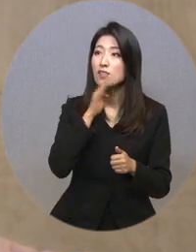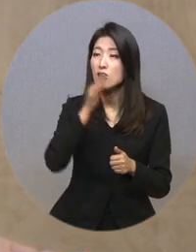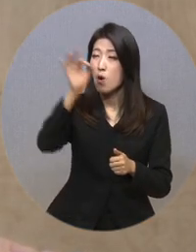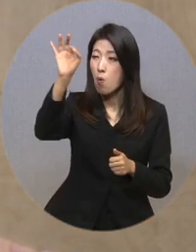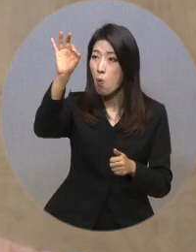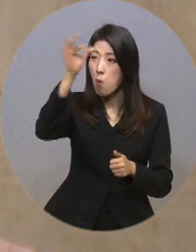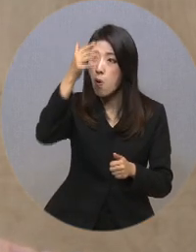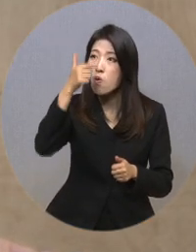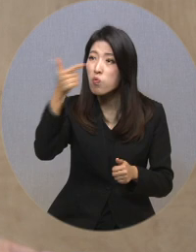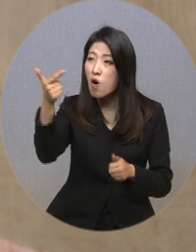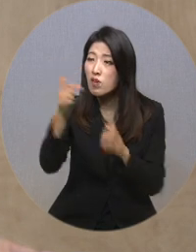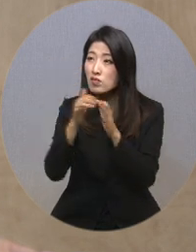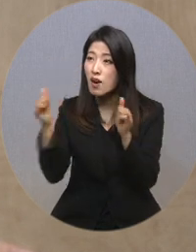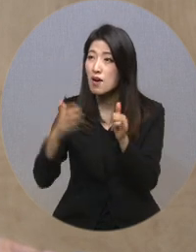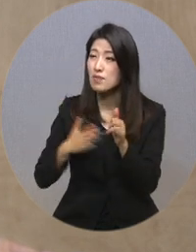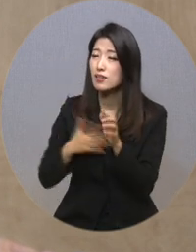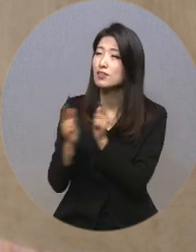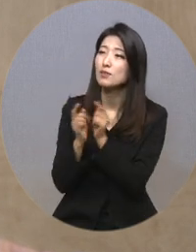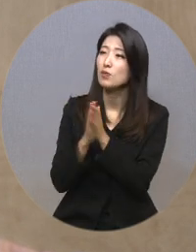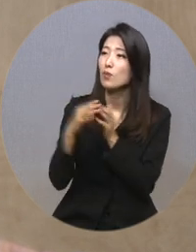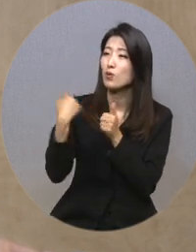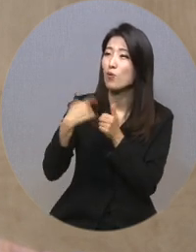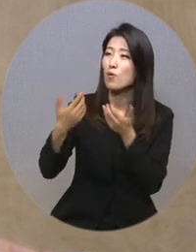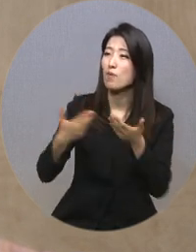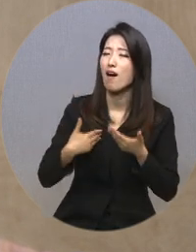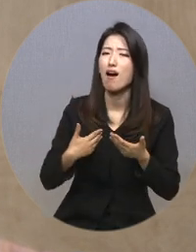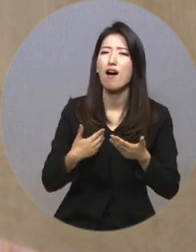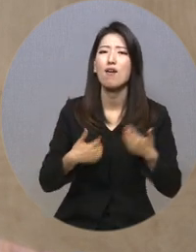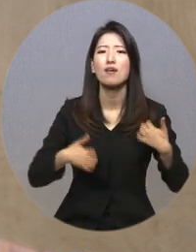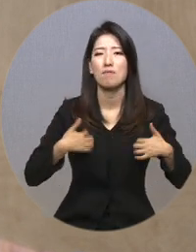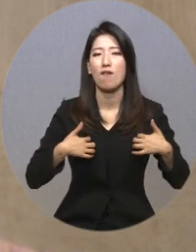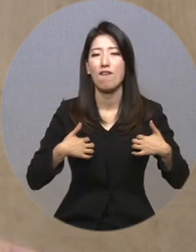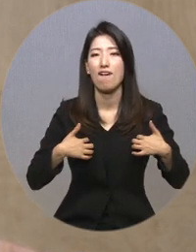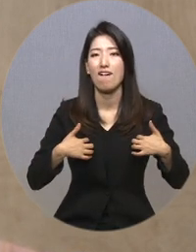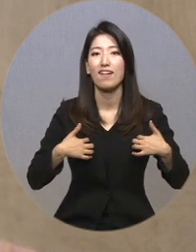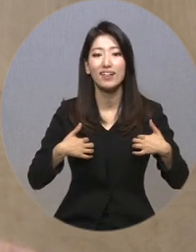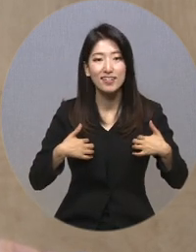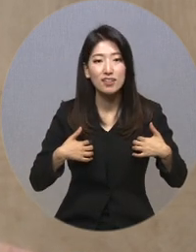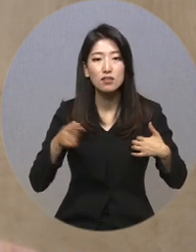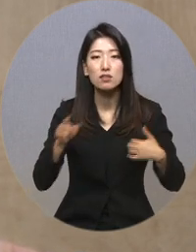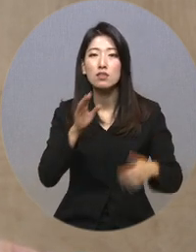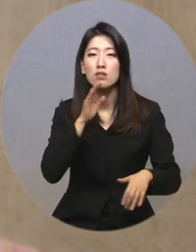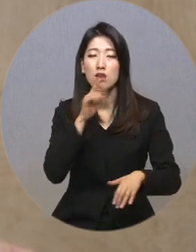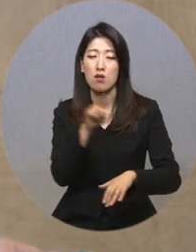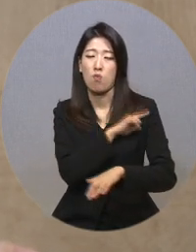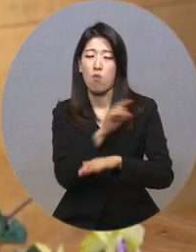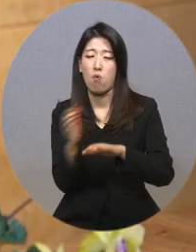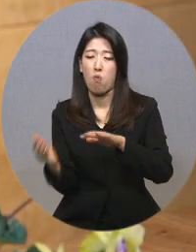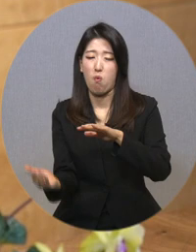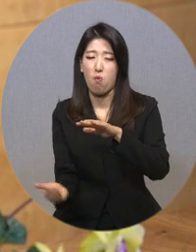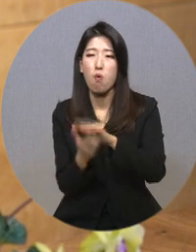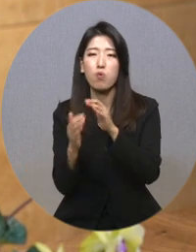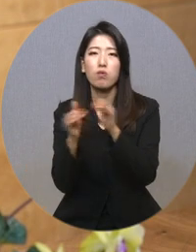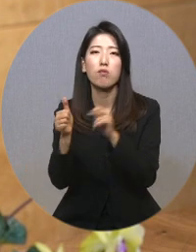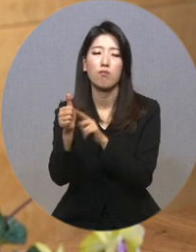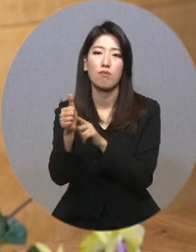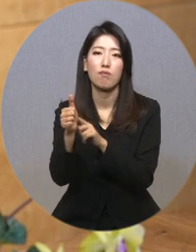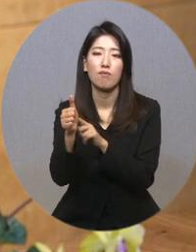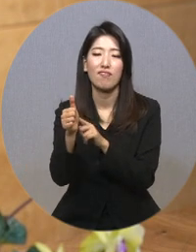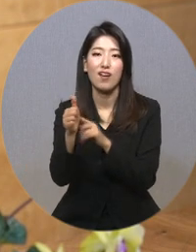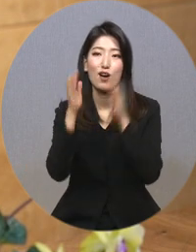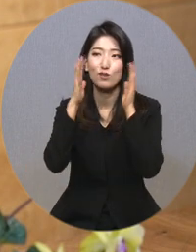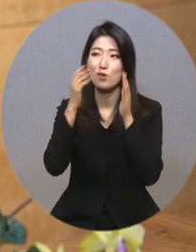있고 애들 입장에서는 또 명장과 함께 명장에는 그 분야의 최고의 권위자거든요. 우리 한국에서는. 네. 그분들 같이 수업도